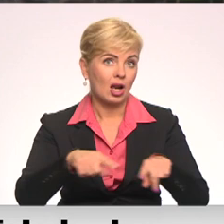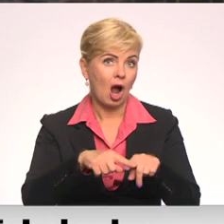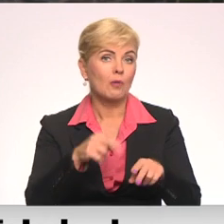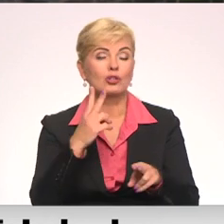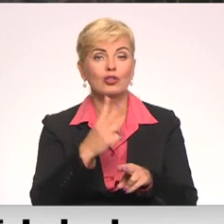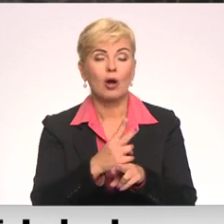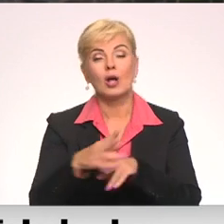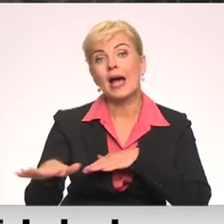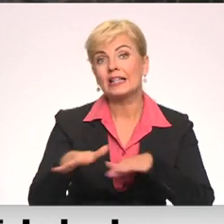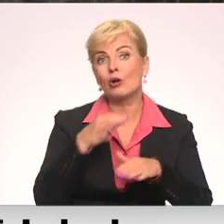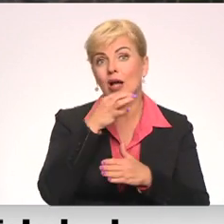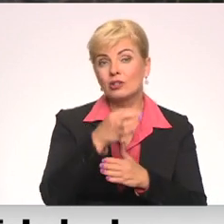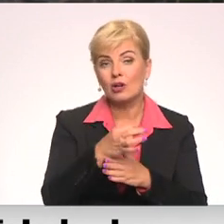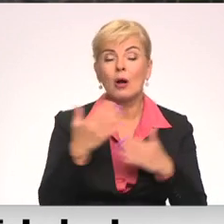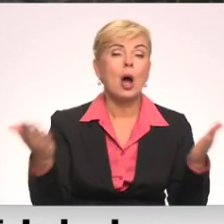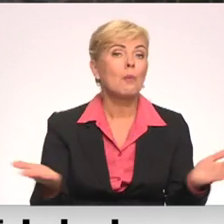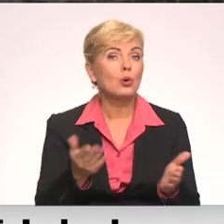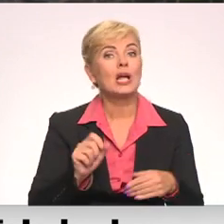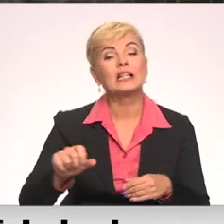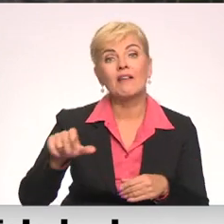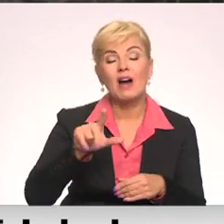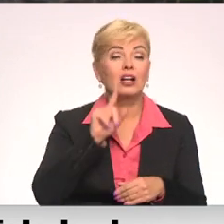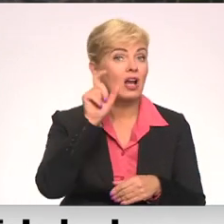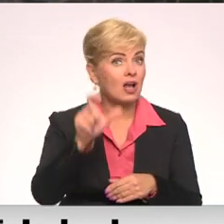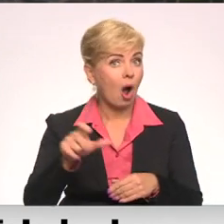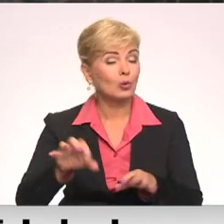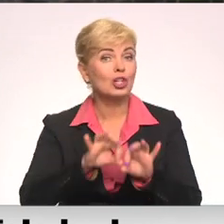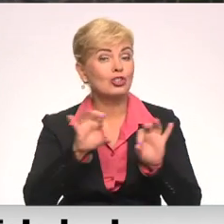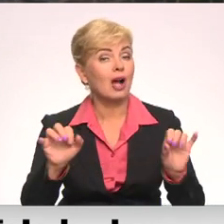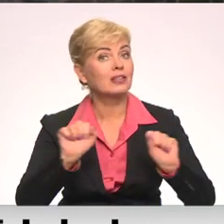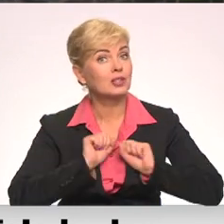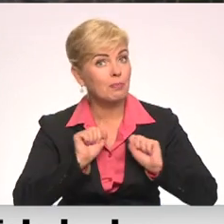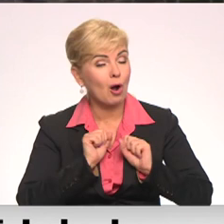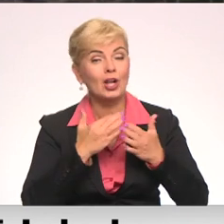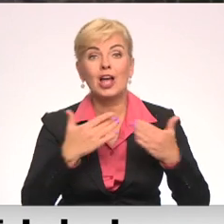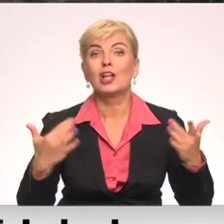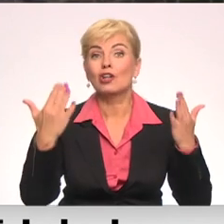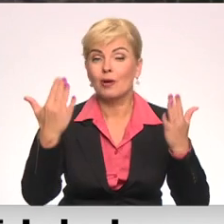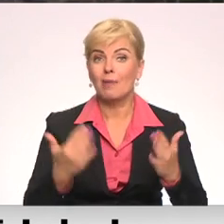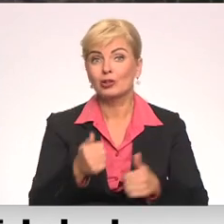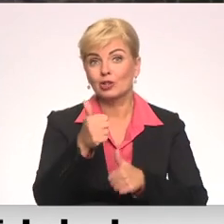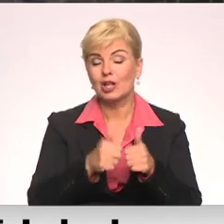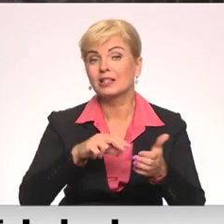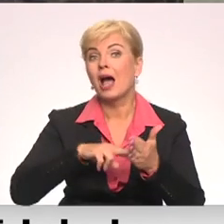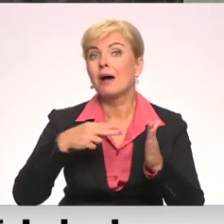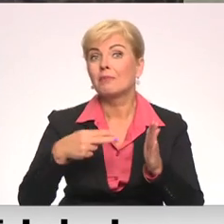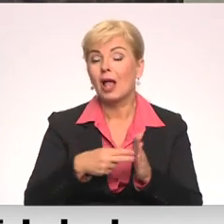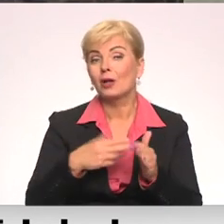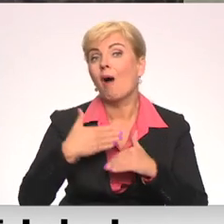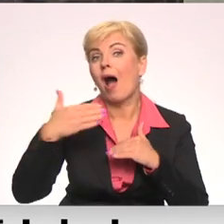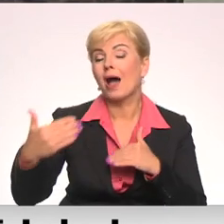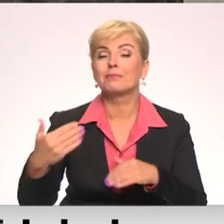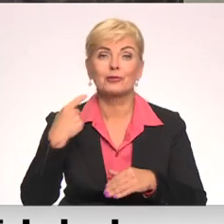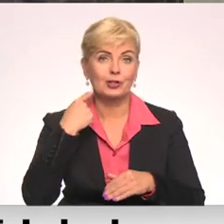tā saka rīkotāji. Lai mudinātu arvien vairāk jauniešus sākt sportot, dažādi pasākumu sacensības plānotas arī ārpus